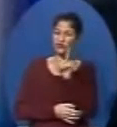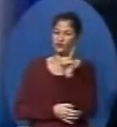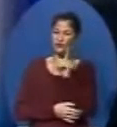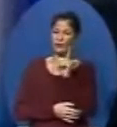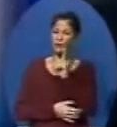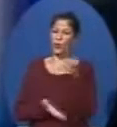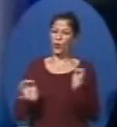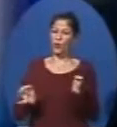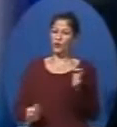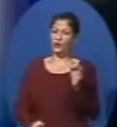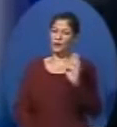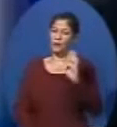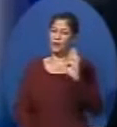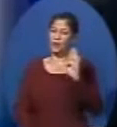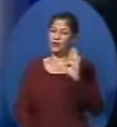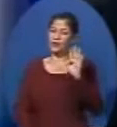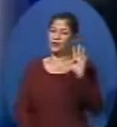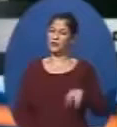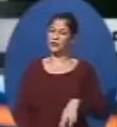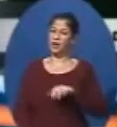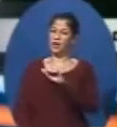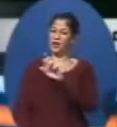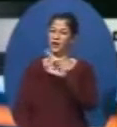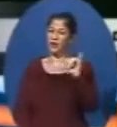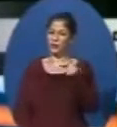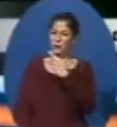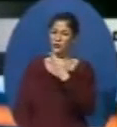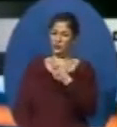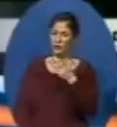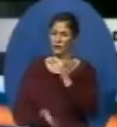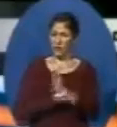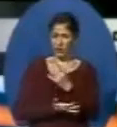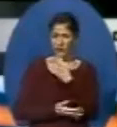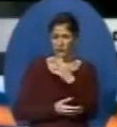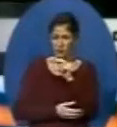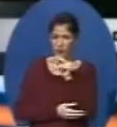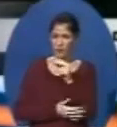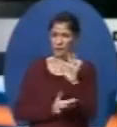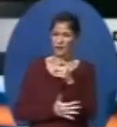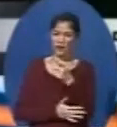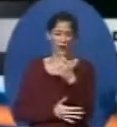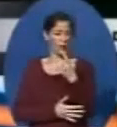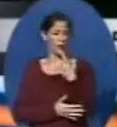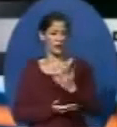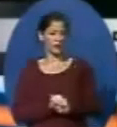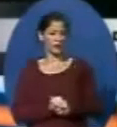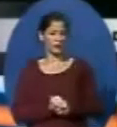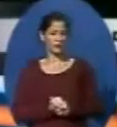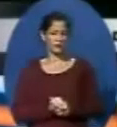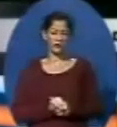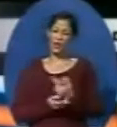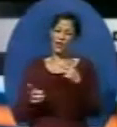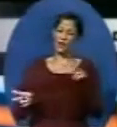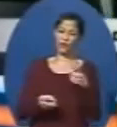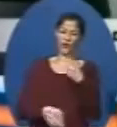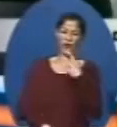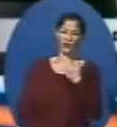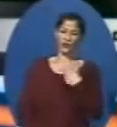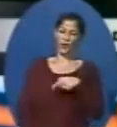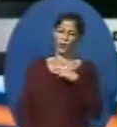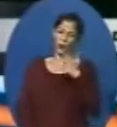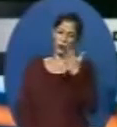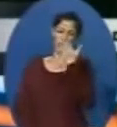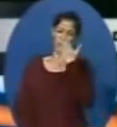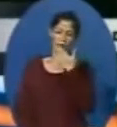המחוזי. אני לא חושב שאפשר לומר שאנחנו מאוכזבים. מה אפשר לומר? אפשר לומר שאנחנו ברגשות